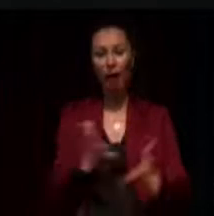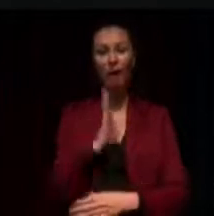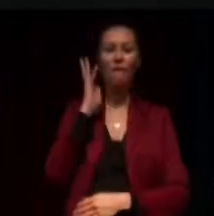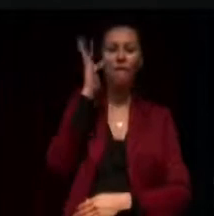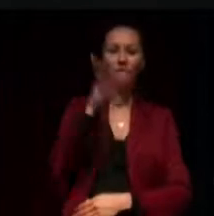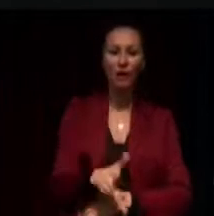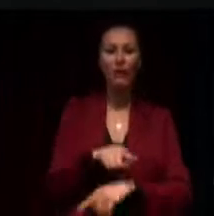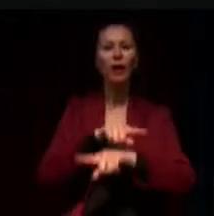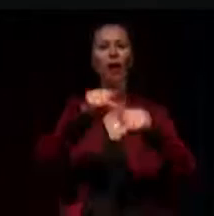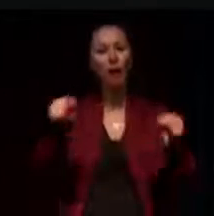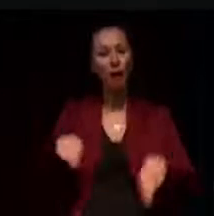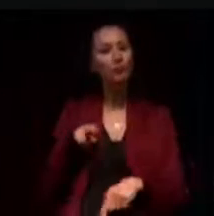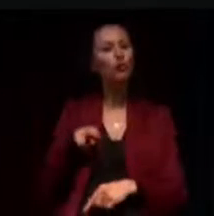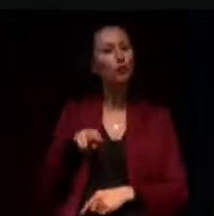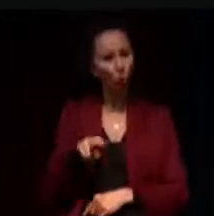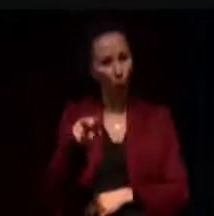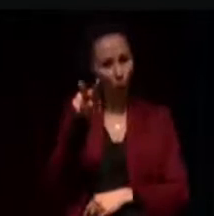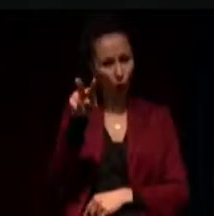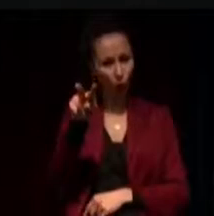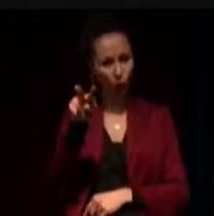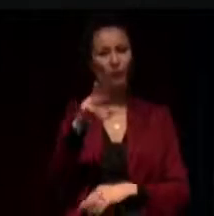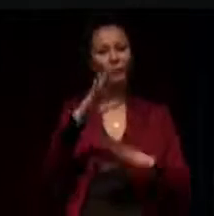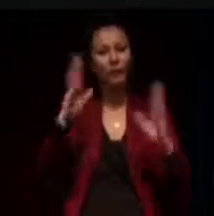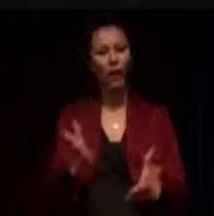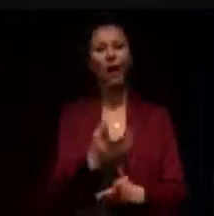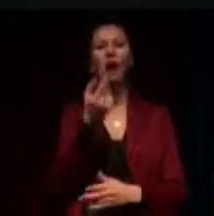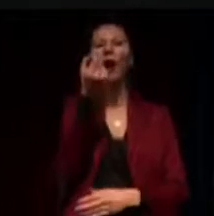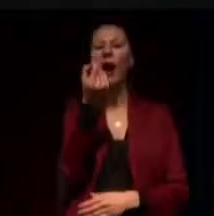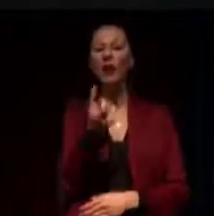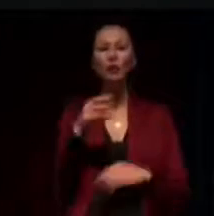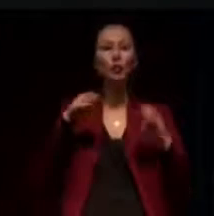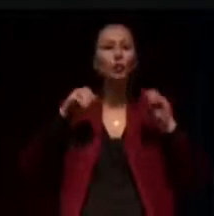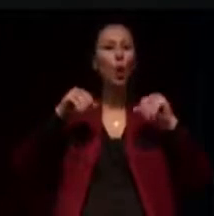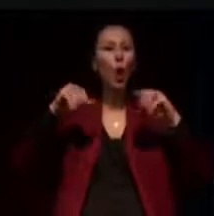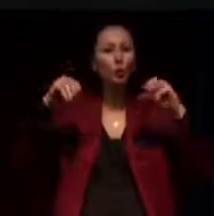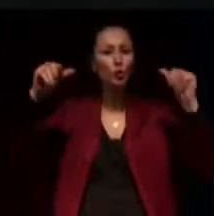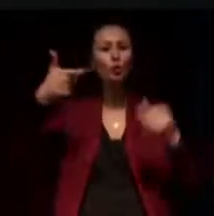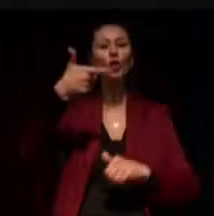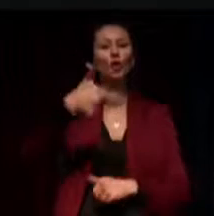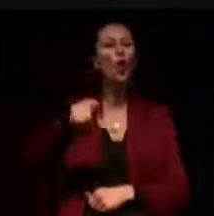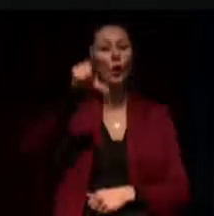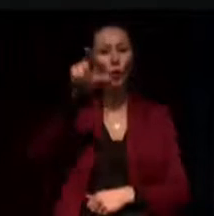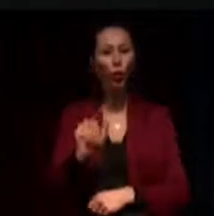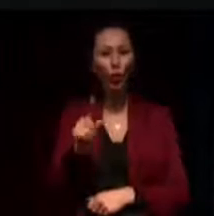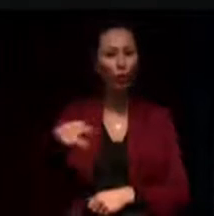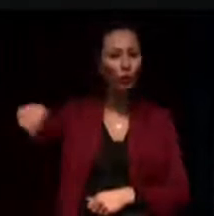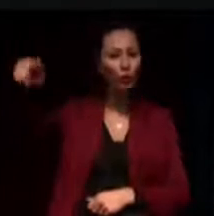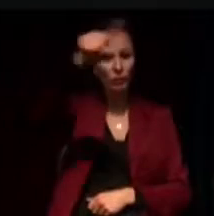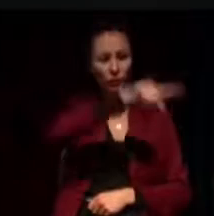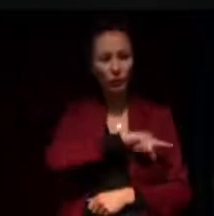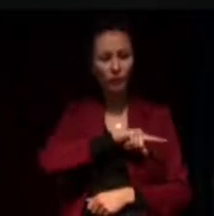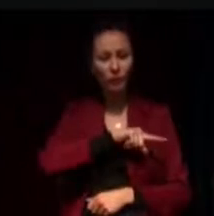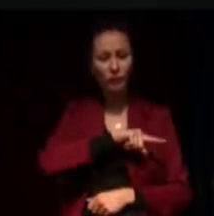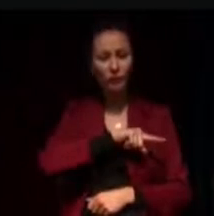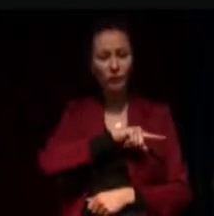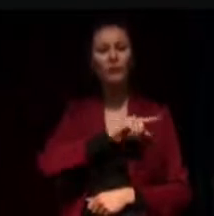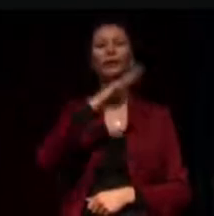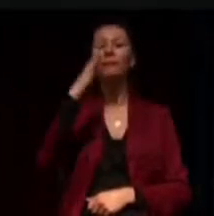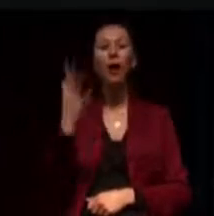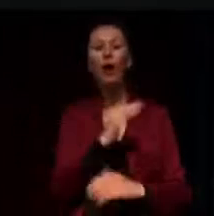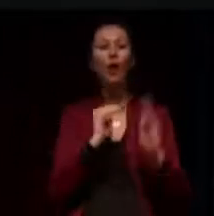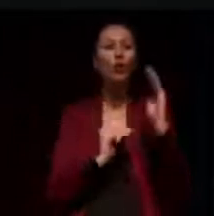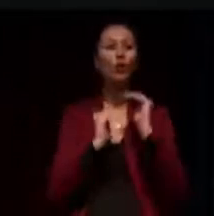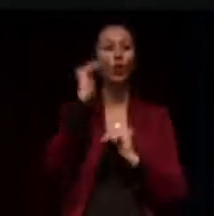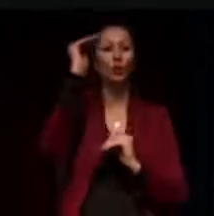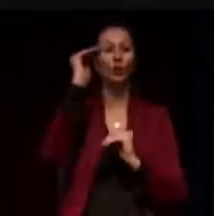fazla arazi yolu, daha az toz köylümüze, üreticiye daha